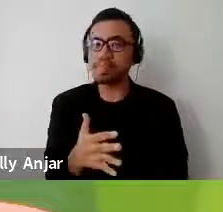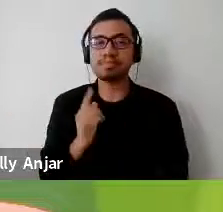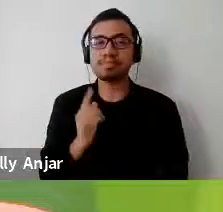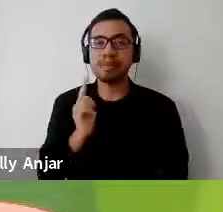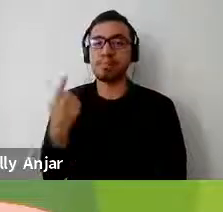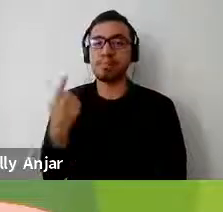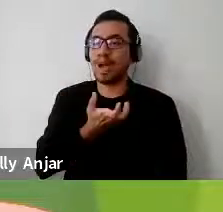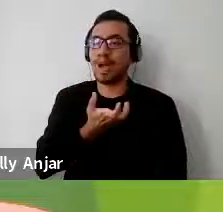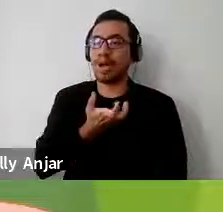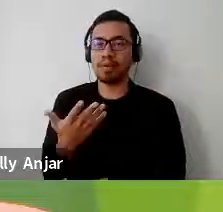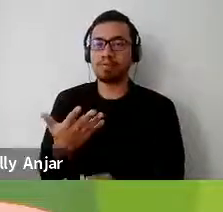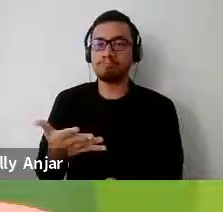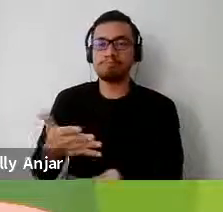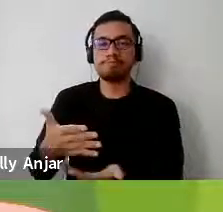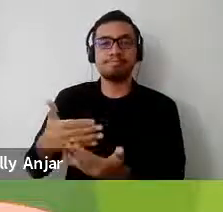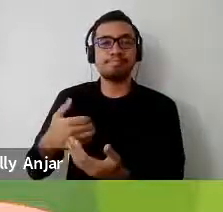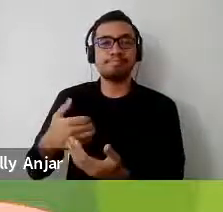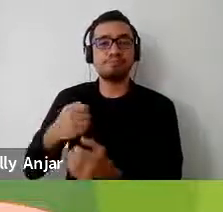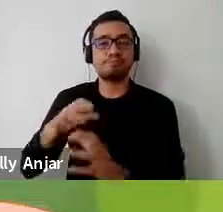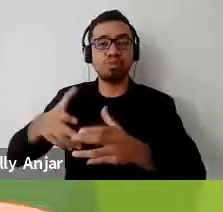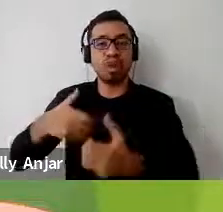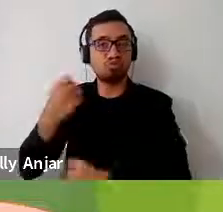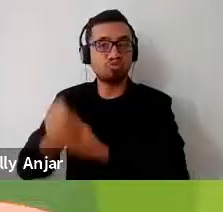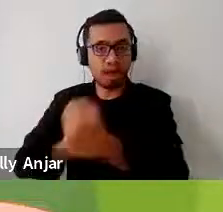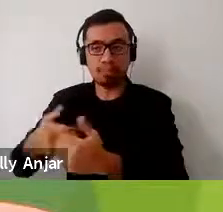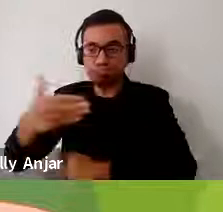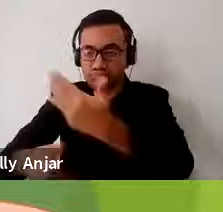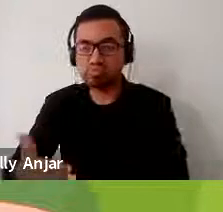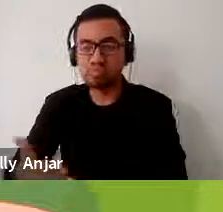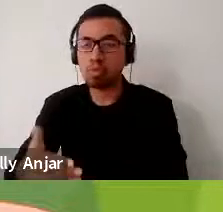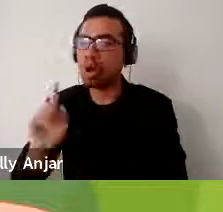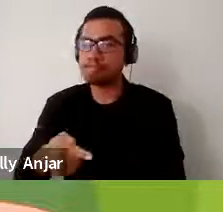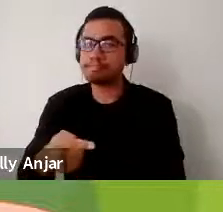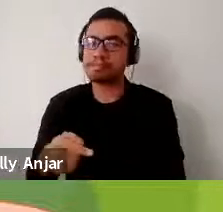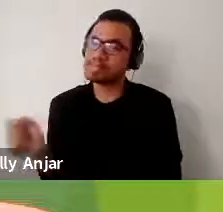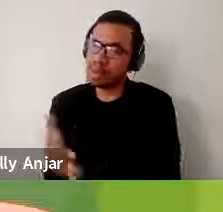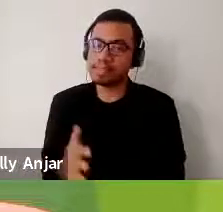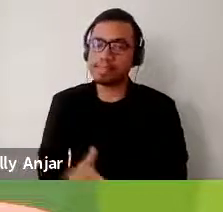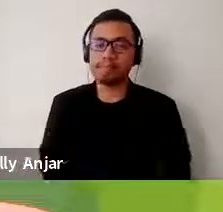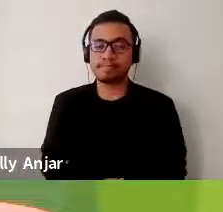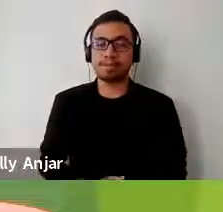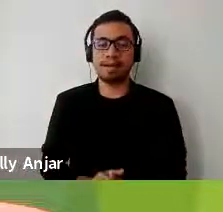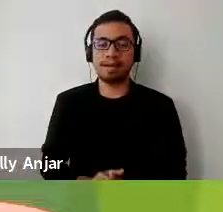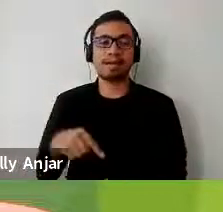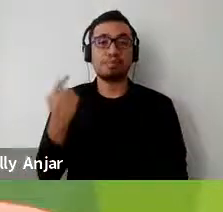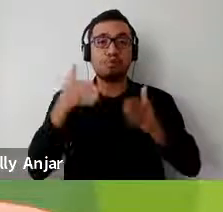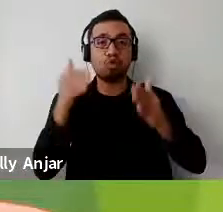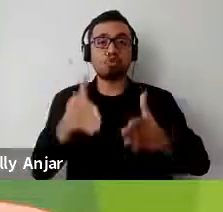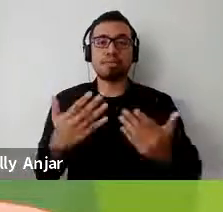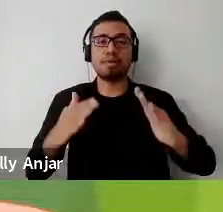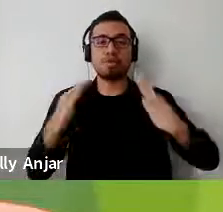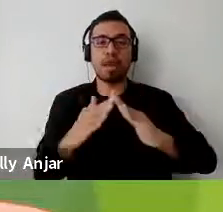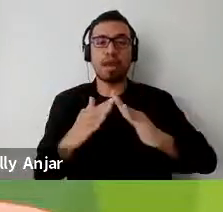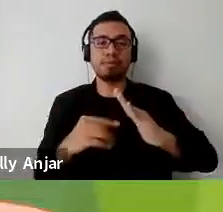sisi lain, mungkin menjadi perhatian utama kita adalah stay at home ekonomi. Karena stay at home ekonomi